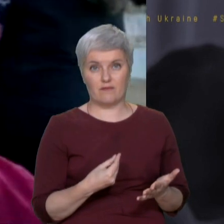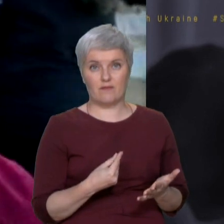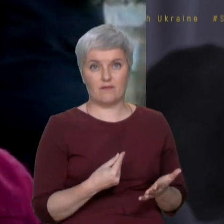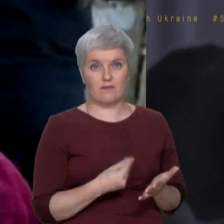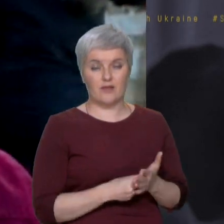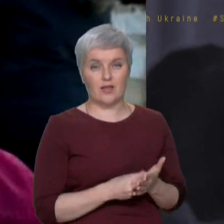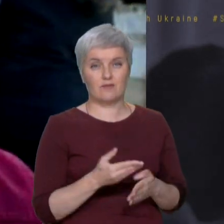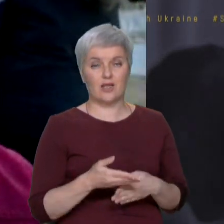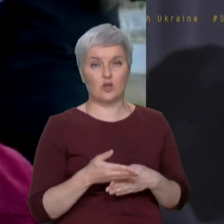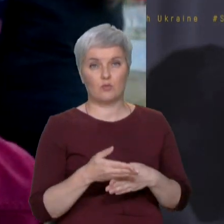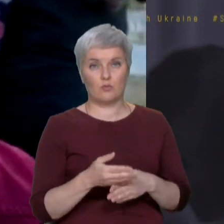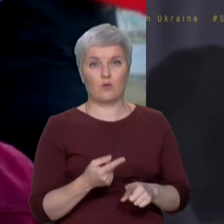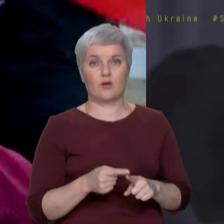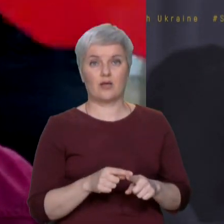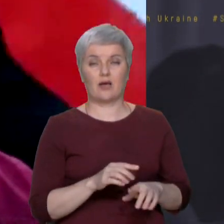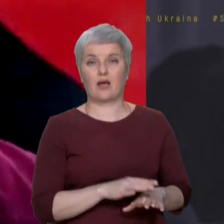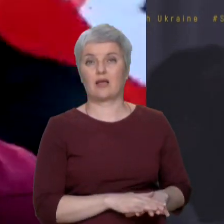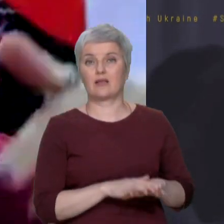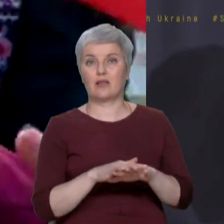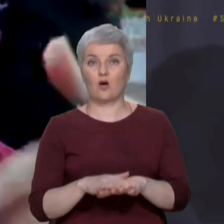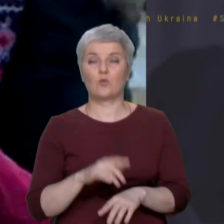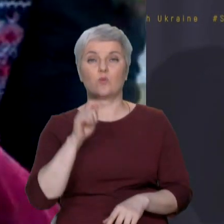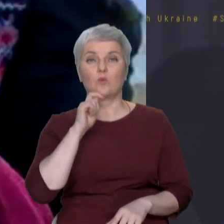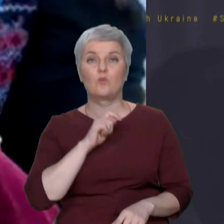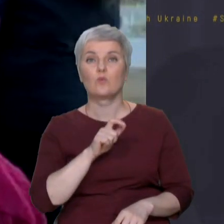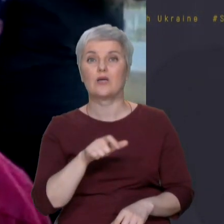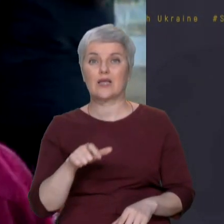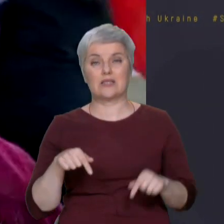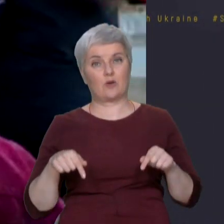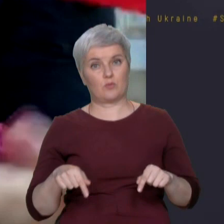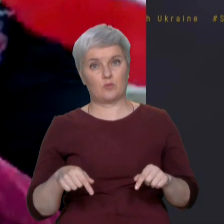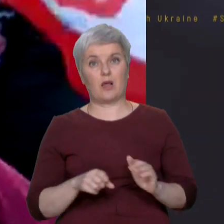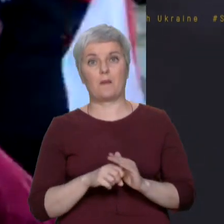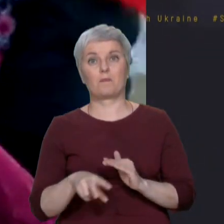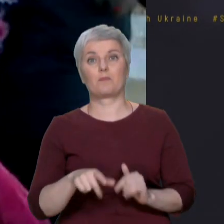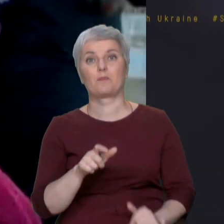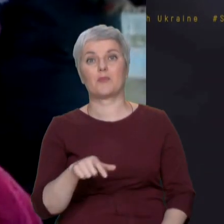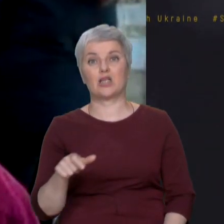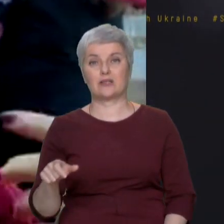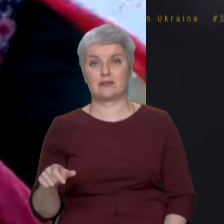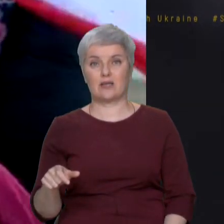фінансова допомога, яка надходить також українцям, які тут, я маю увазі біженцям, тобто